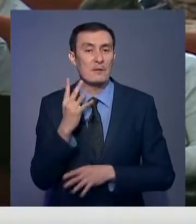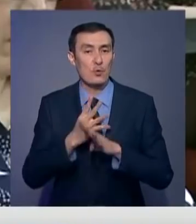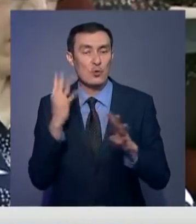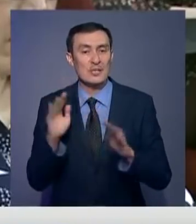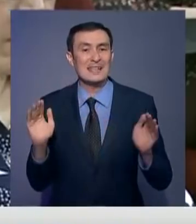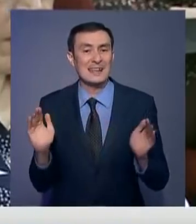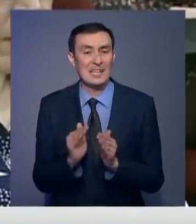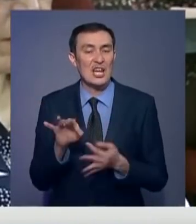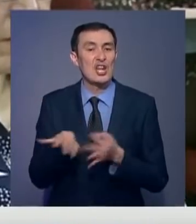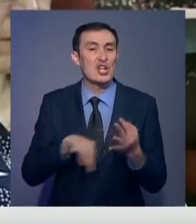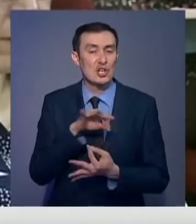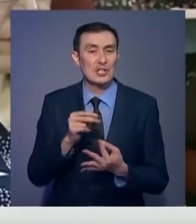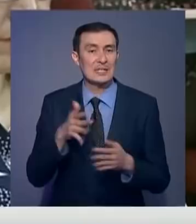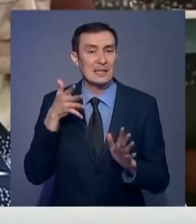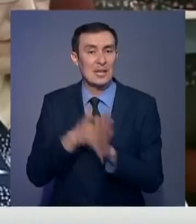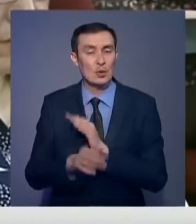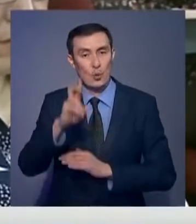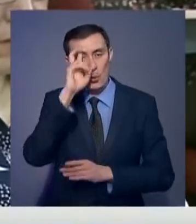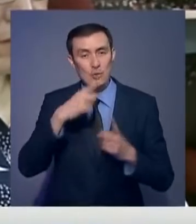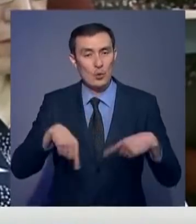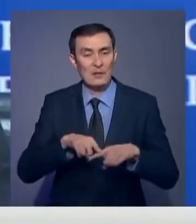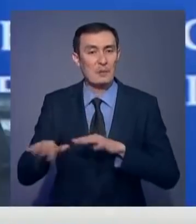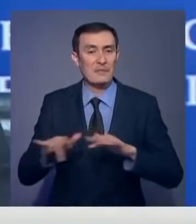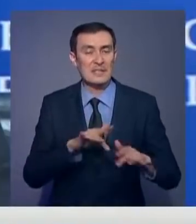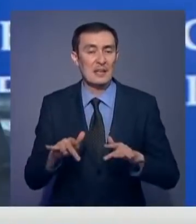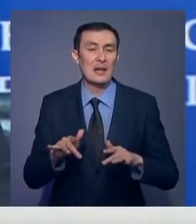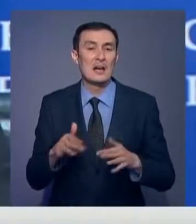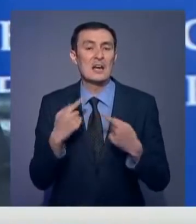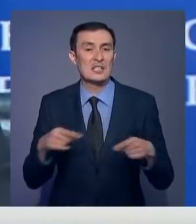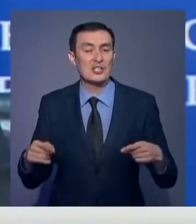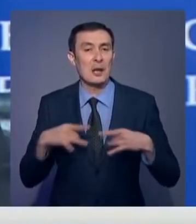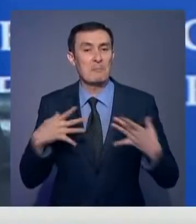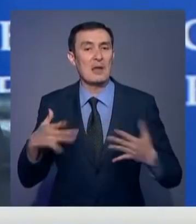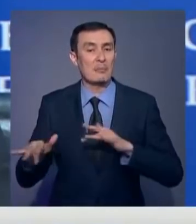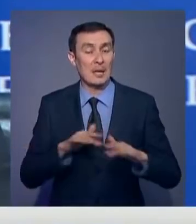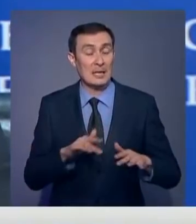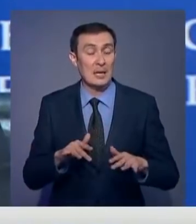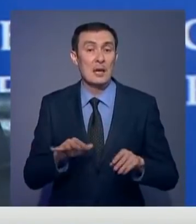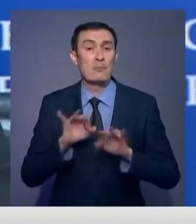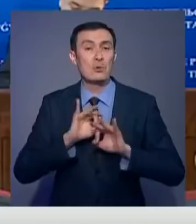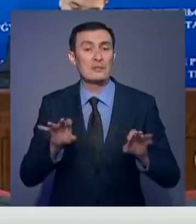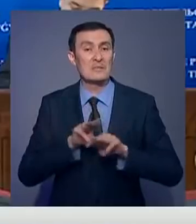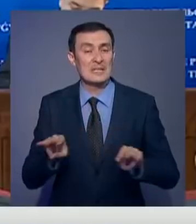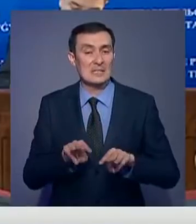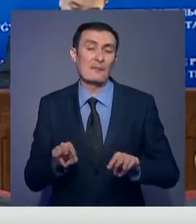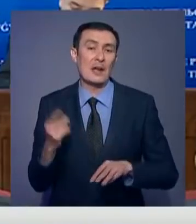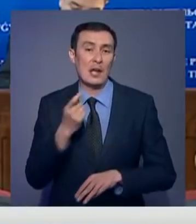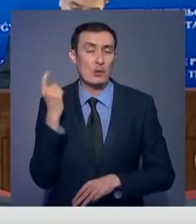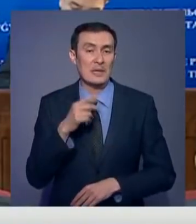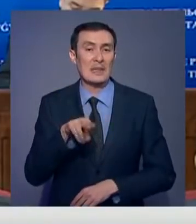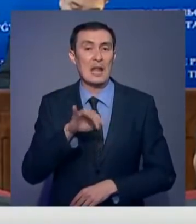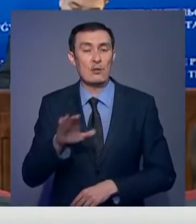очередь сократят лишние затраты госорганов и проведение имиджевых мероприятий. По словам министра нацэкономики Руслана